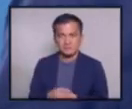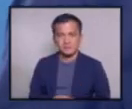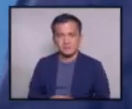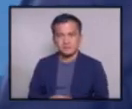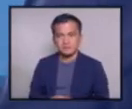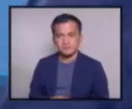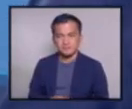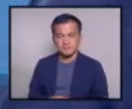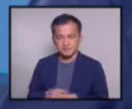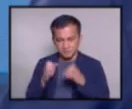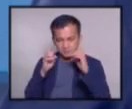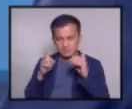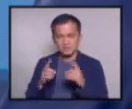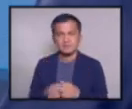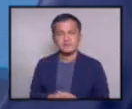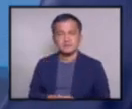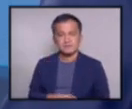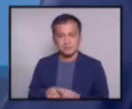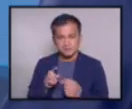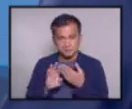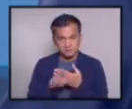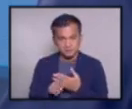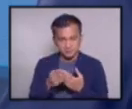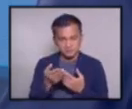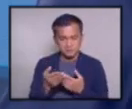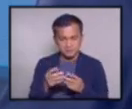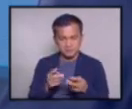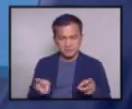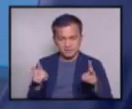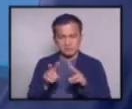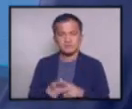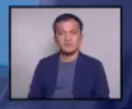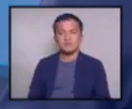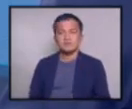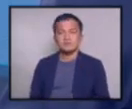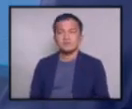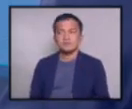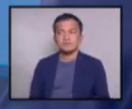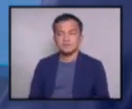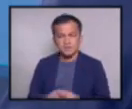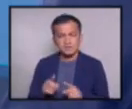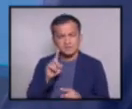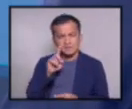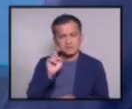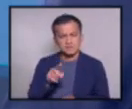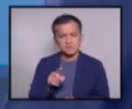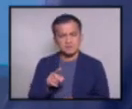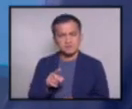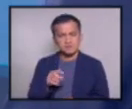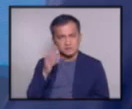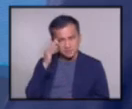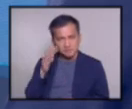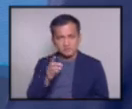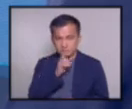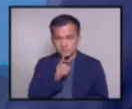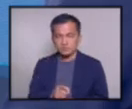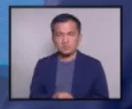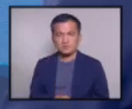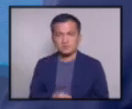yung edukasyon. Opo. At ibabalik ninyo yung values, no? Pero ang tanong dyan ay, sir, sa totoo